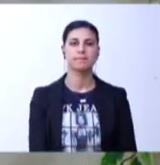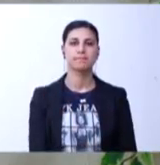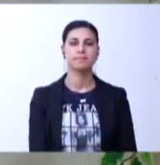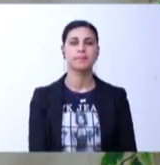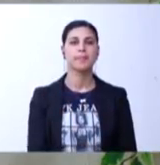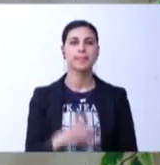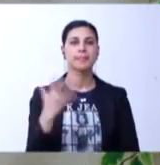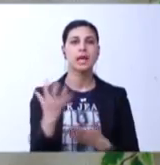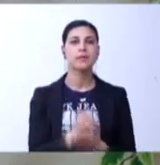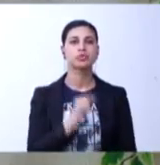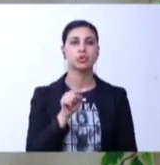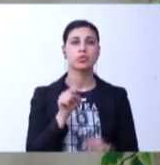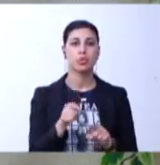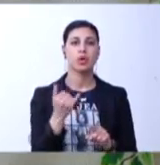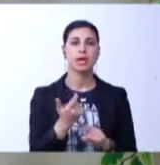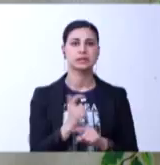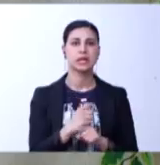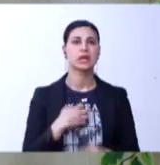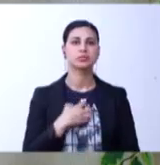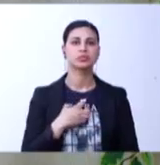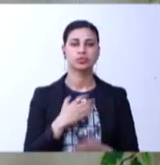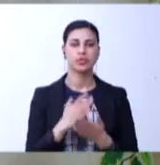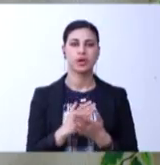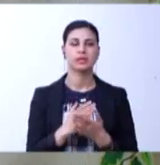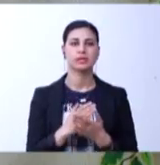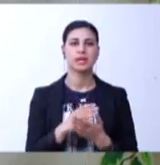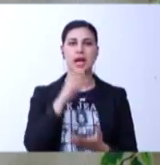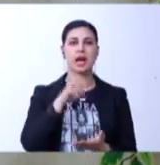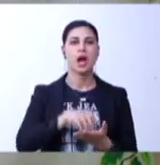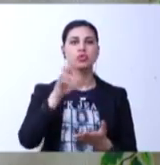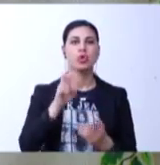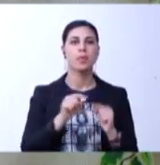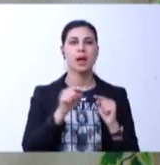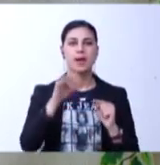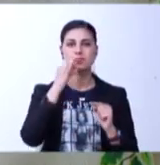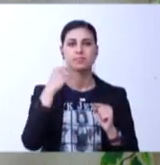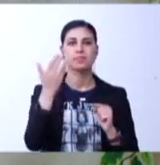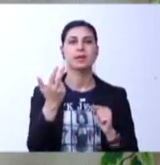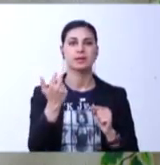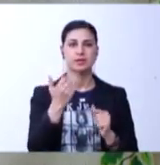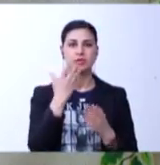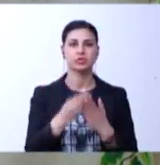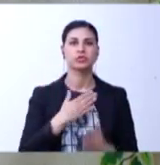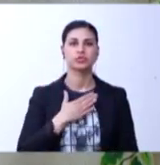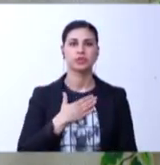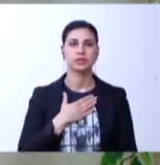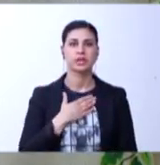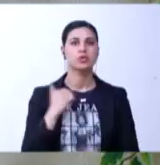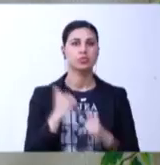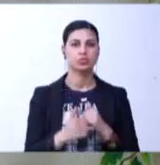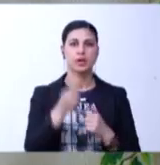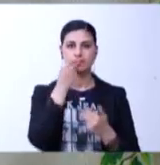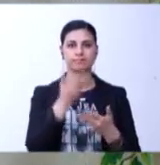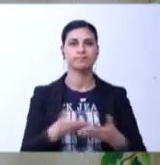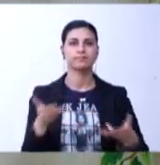აღმოჩნდა, რომ აი ამ სეზონზე აქტუალური გახლავთ საღდგომო დღესასწაულების მერე დამეთანხმებით ჩვენთან, სარიტუალო